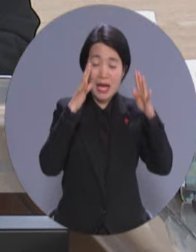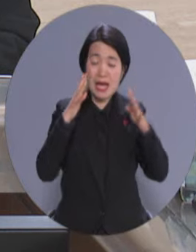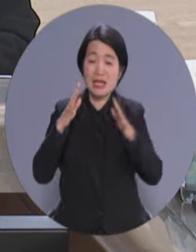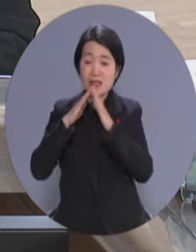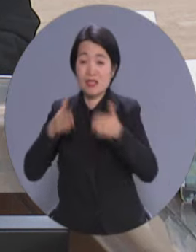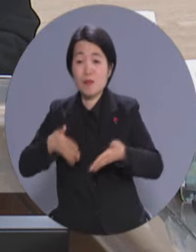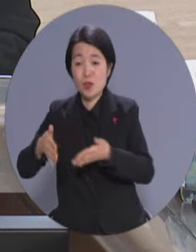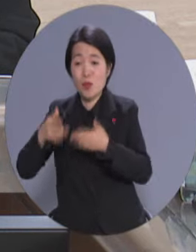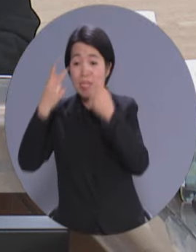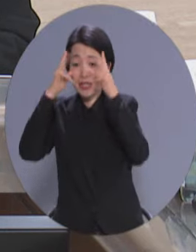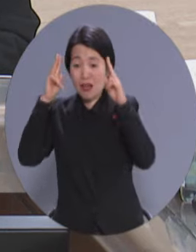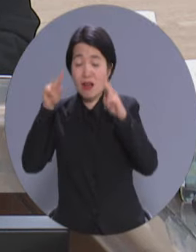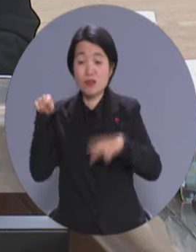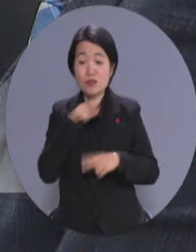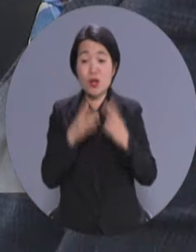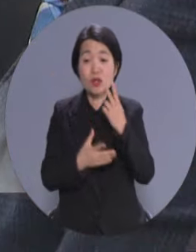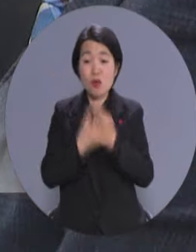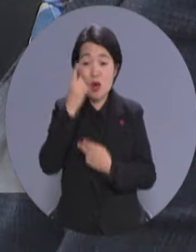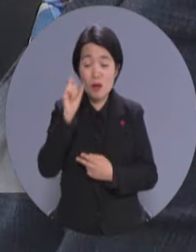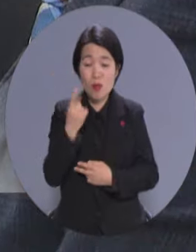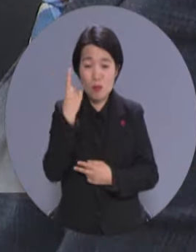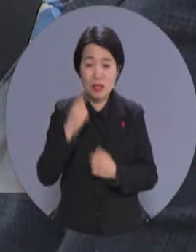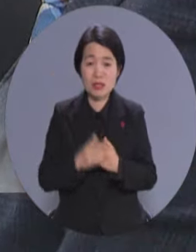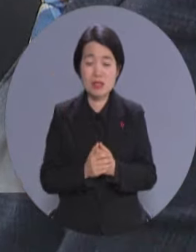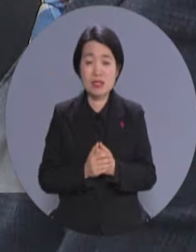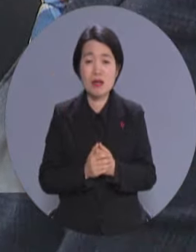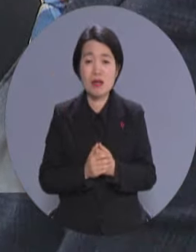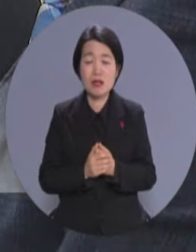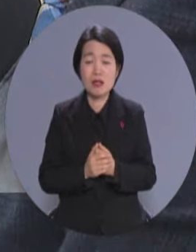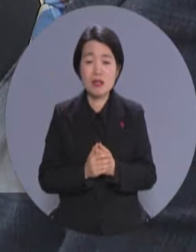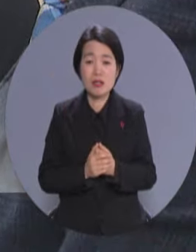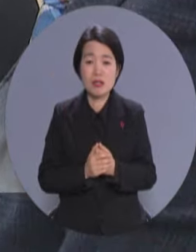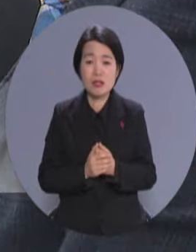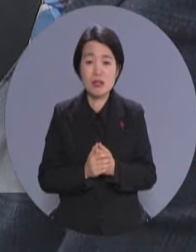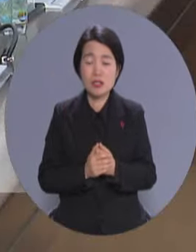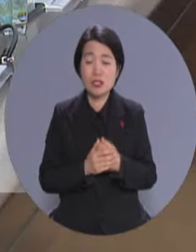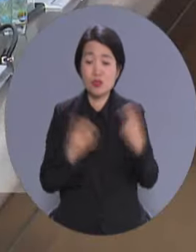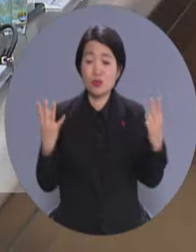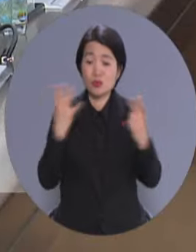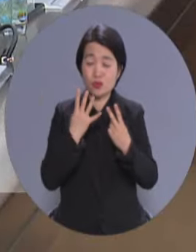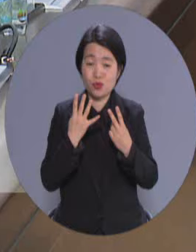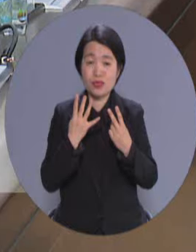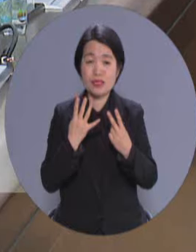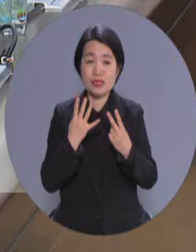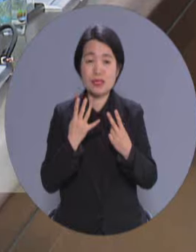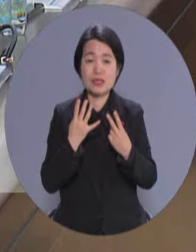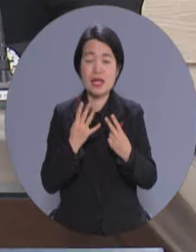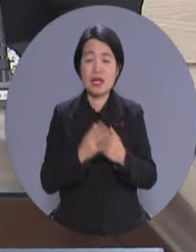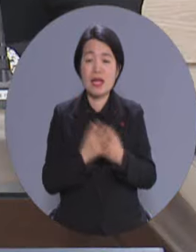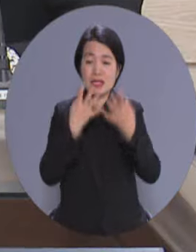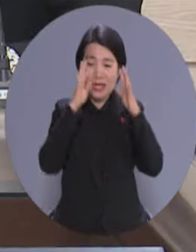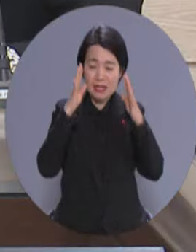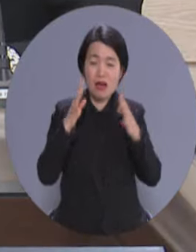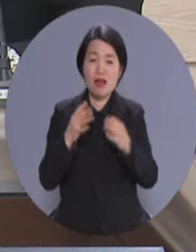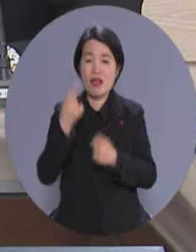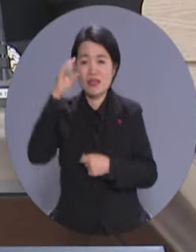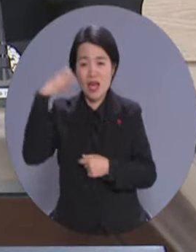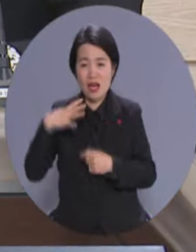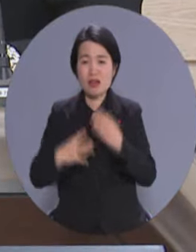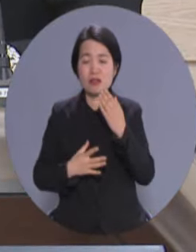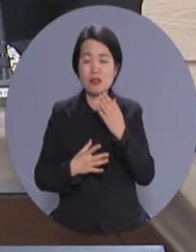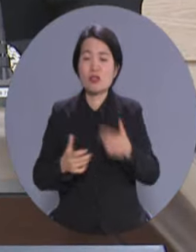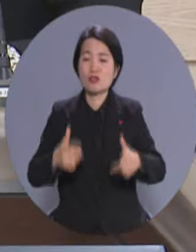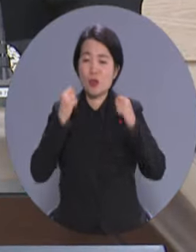2년제인 전남도립대가 통합하면서 전문학사 성장과정, 2+4 학석사 통합과정 등 다양한